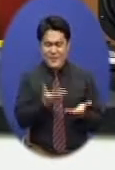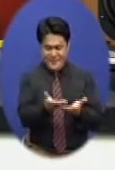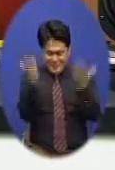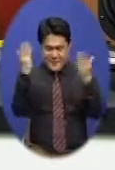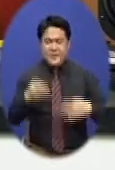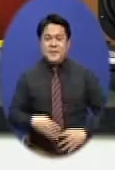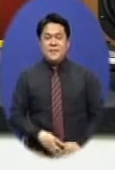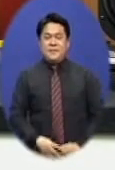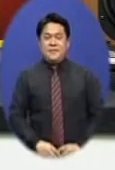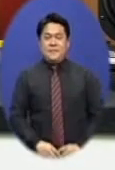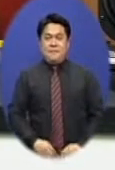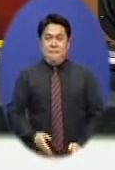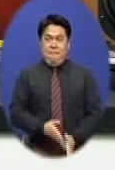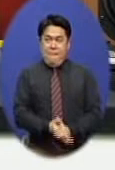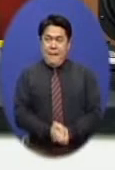말씀.